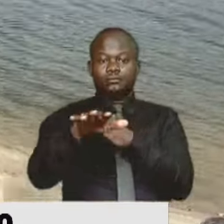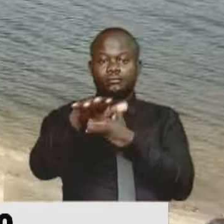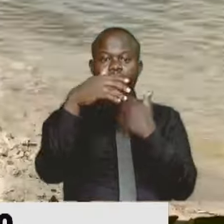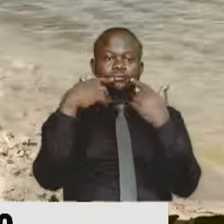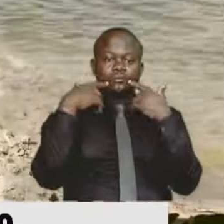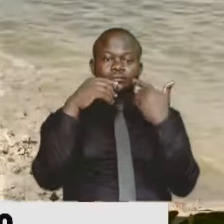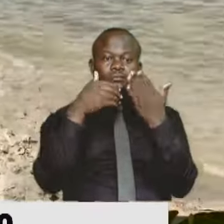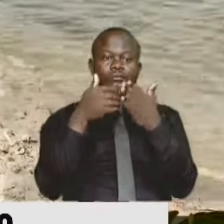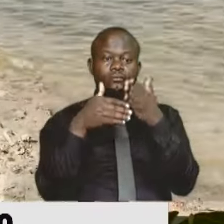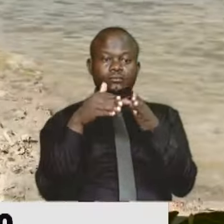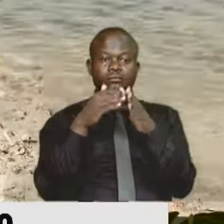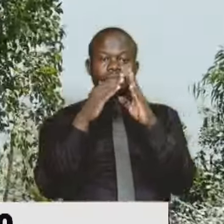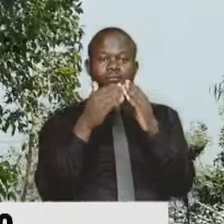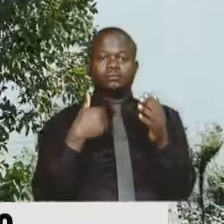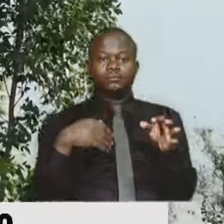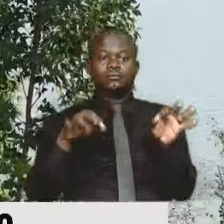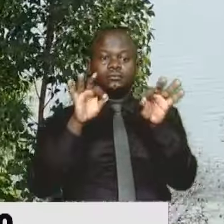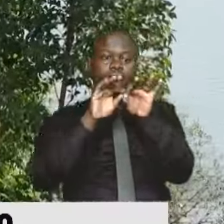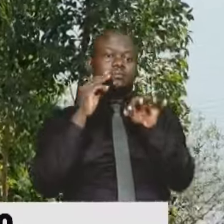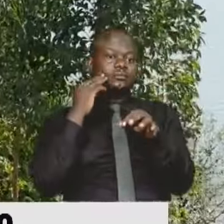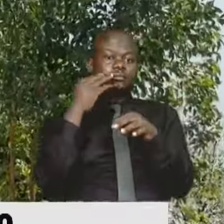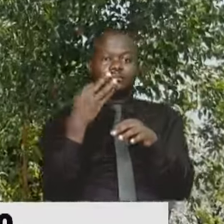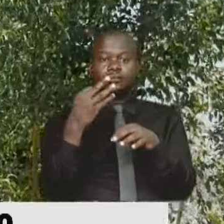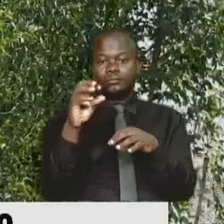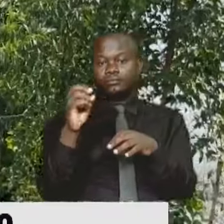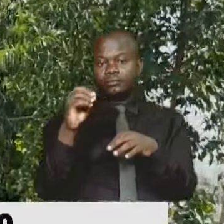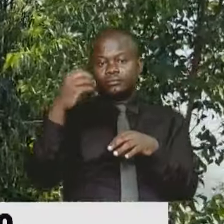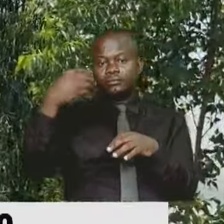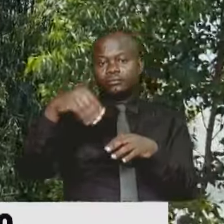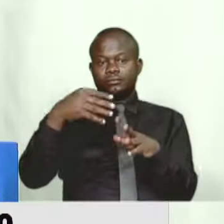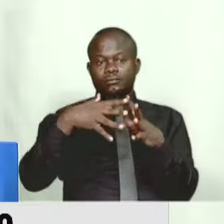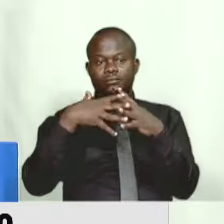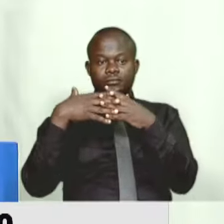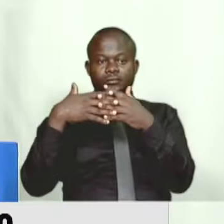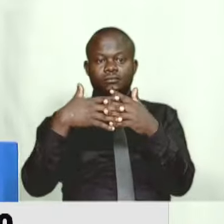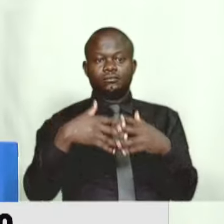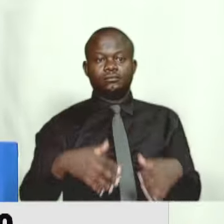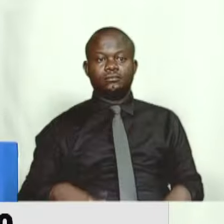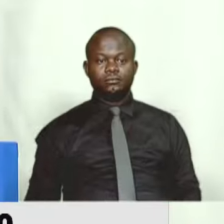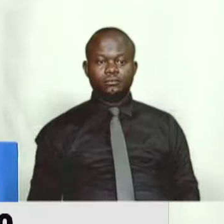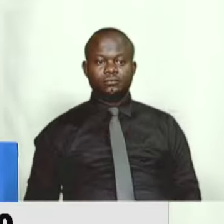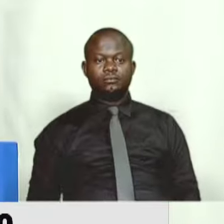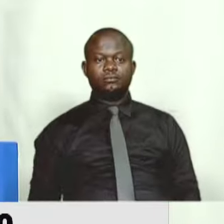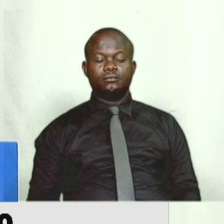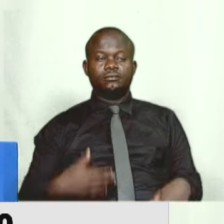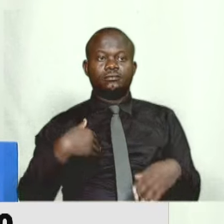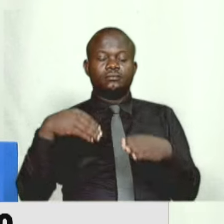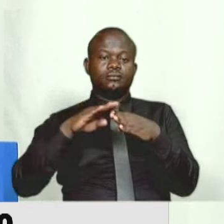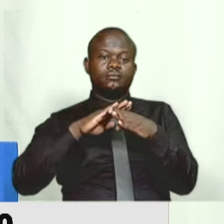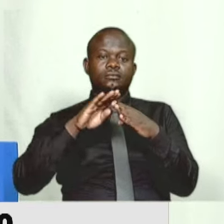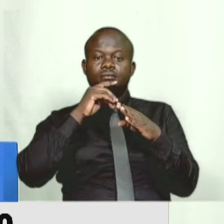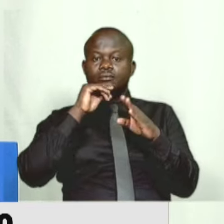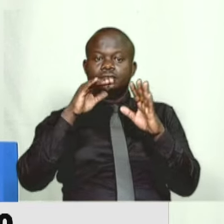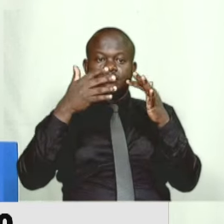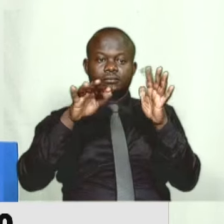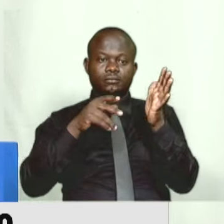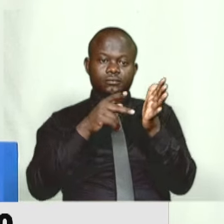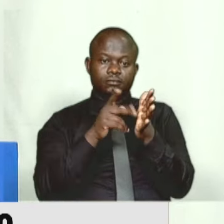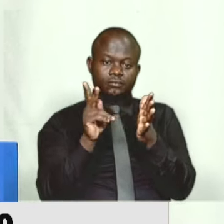agiye kubakwa umujyi ufite agaciro ka miliyoni 300 z'amadolari ya Amerika. Ubu turafite umushoramari wamaze kuhagura